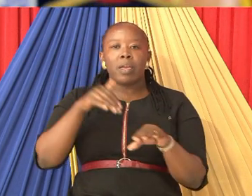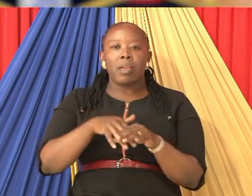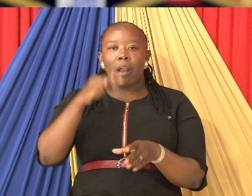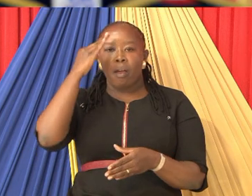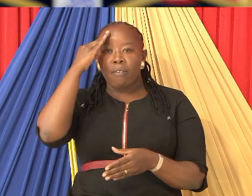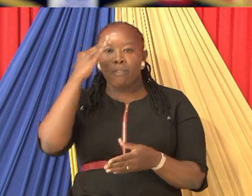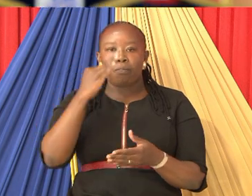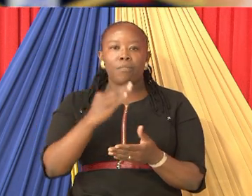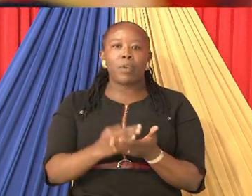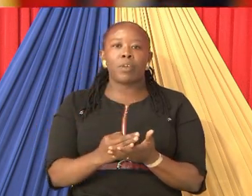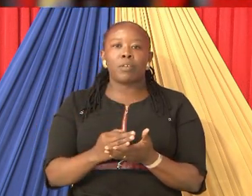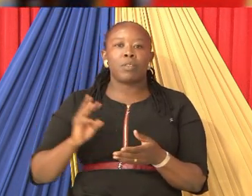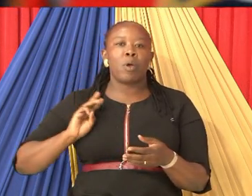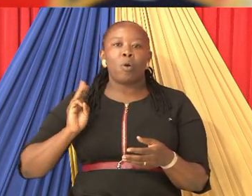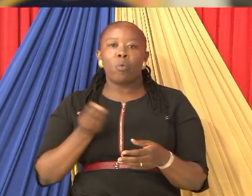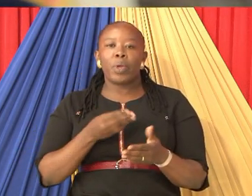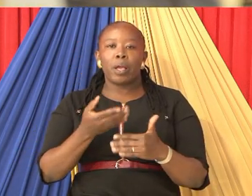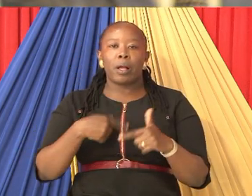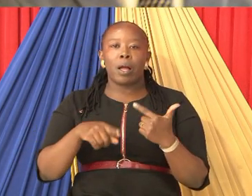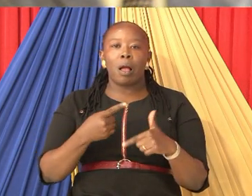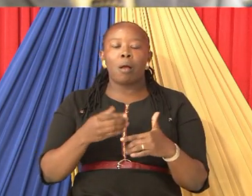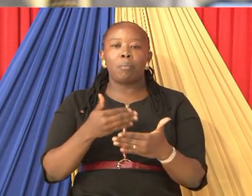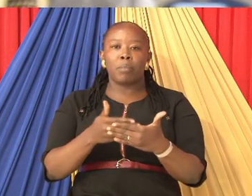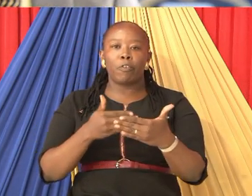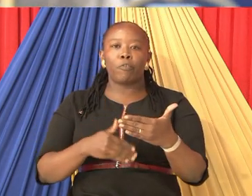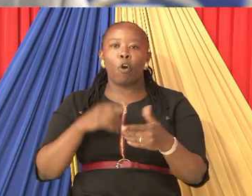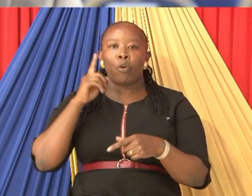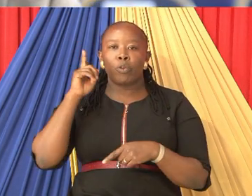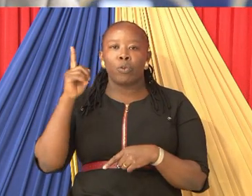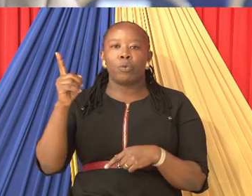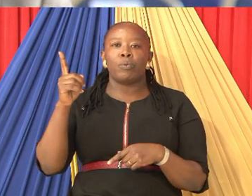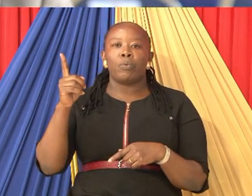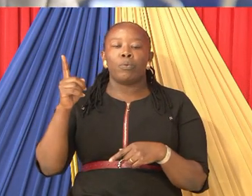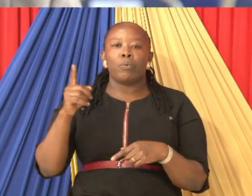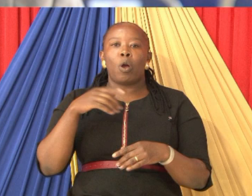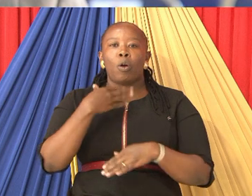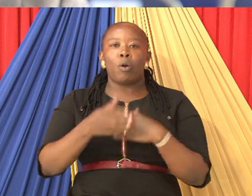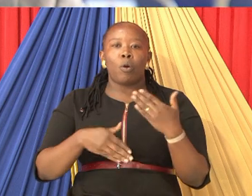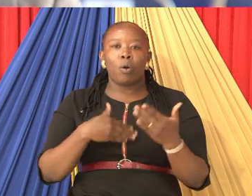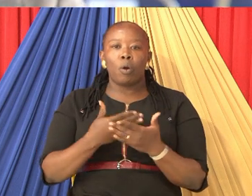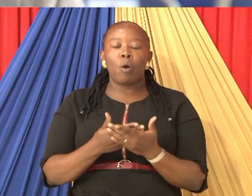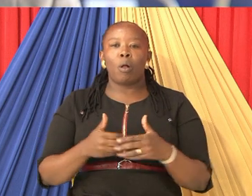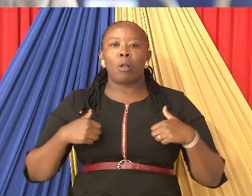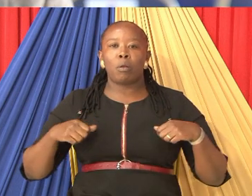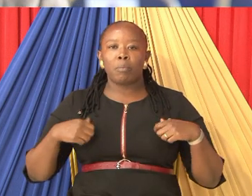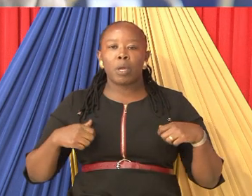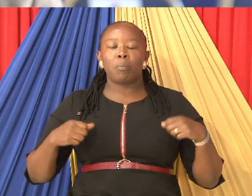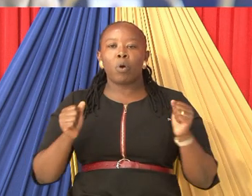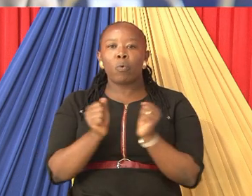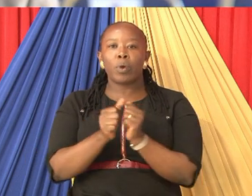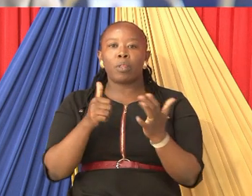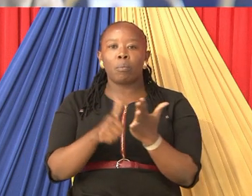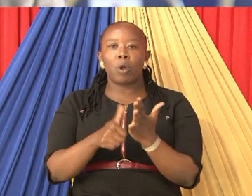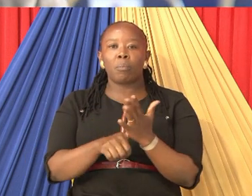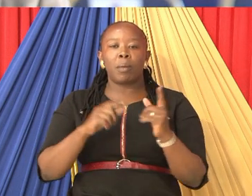imani, twasomea kwako Bwana. Kila mtu na tatizo lake. Kila mtu na